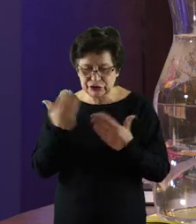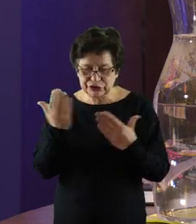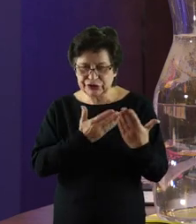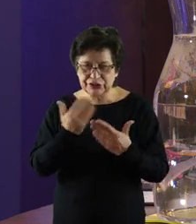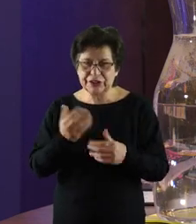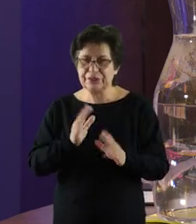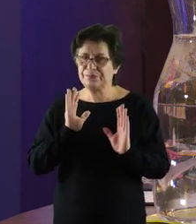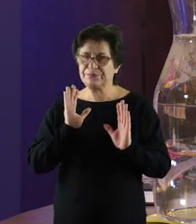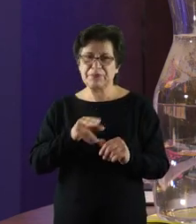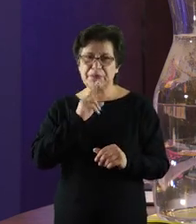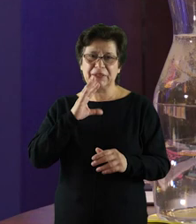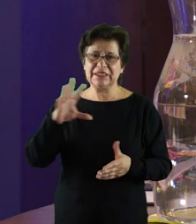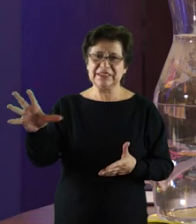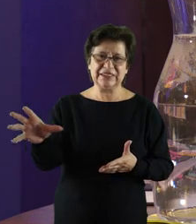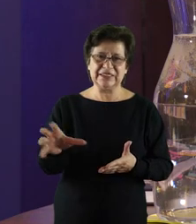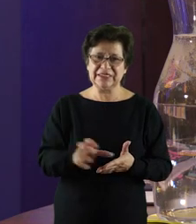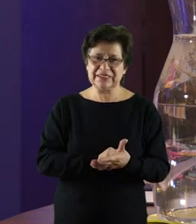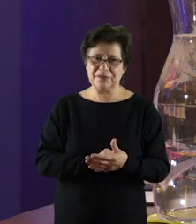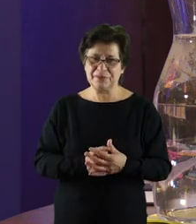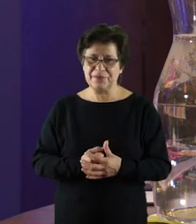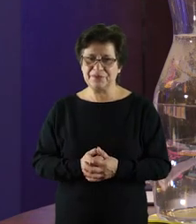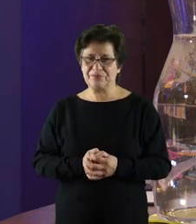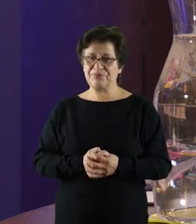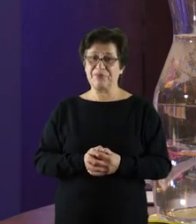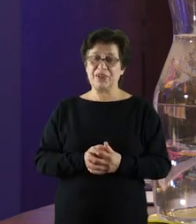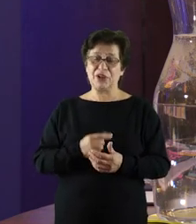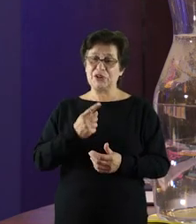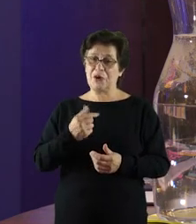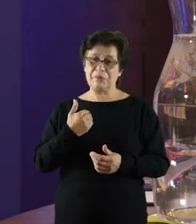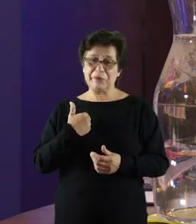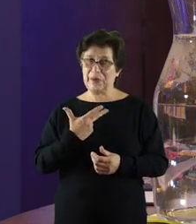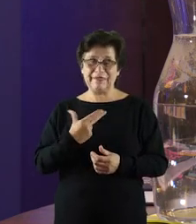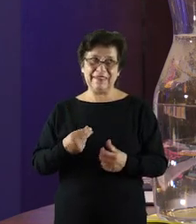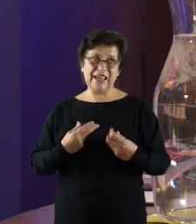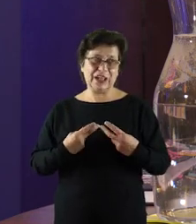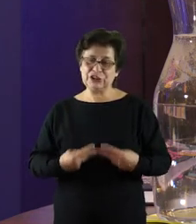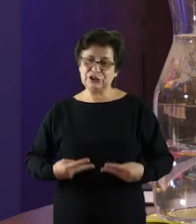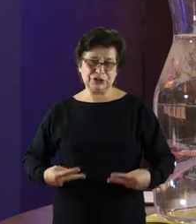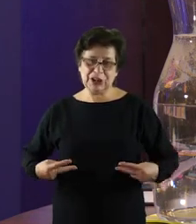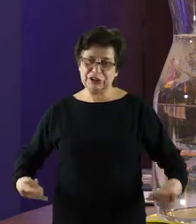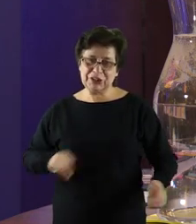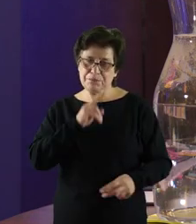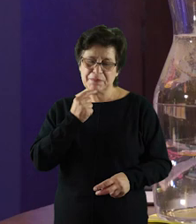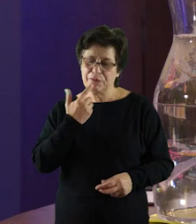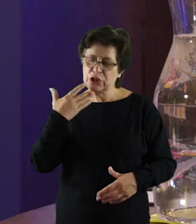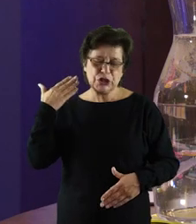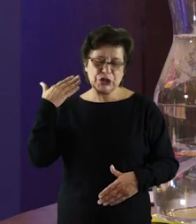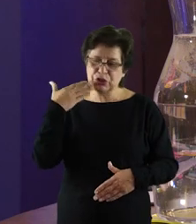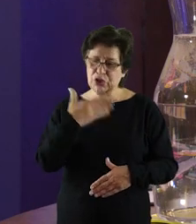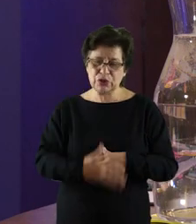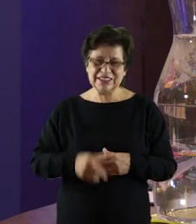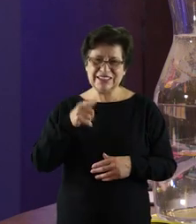sufit. No to my ją uśmierciliśmy i to było bardzo niegrzeczne i mama poprosiła nas, żebyśmy skończyli z tym